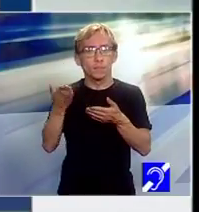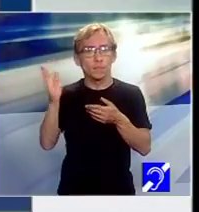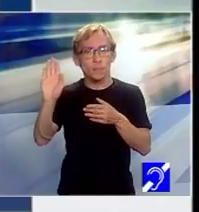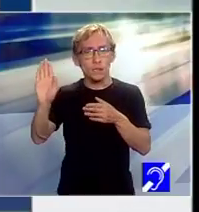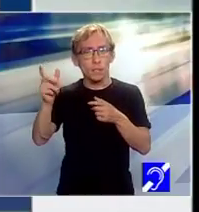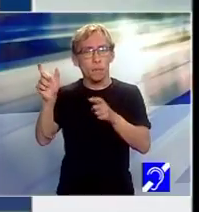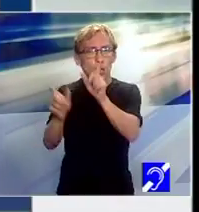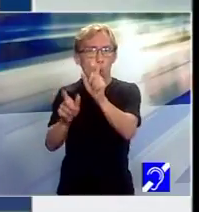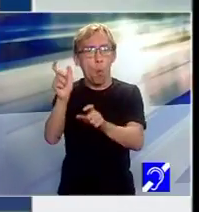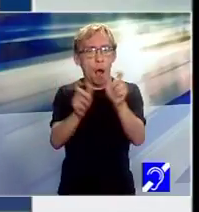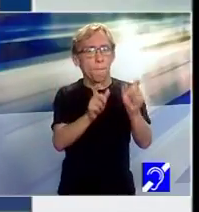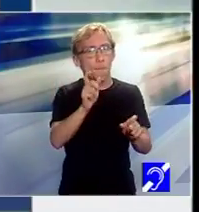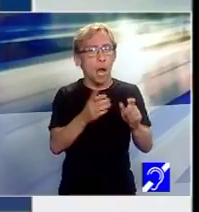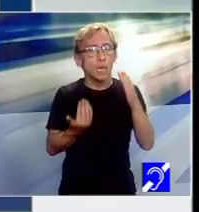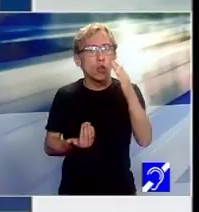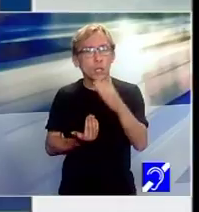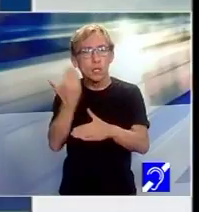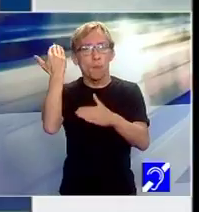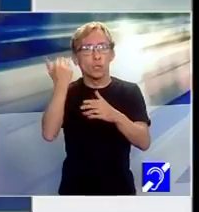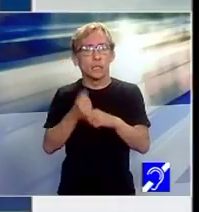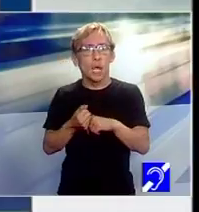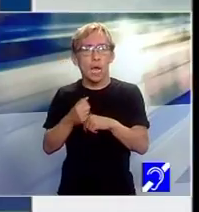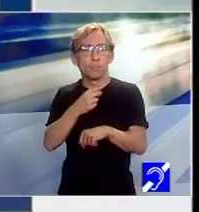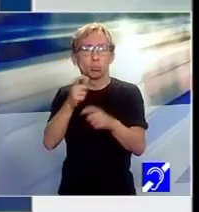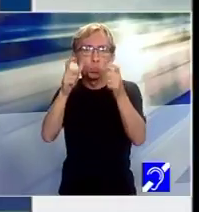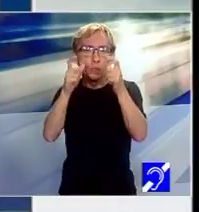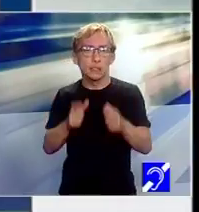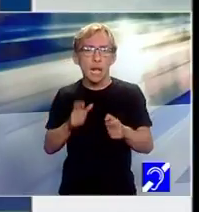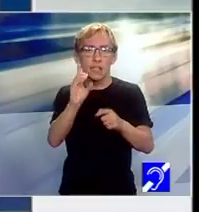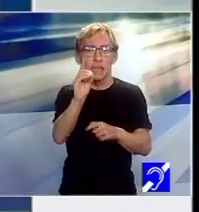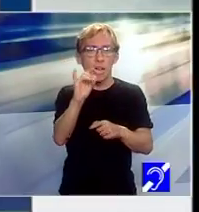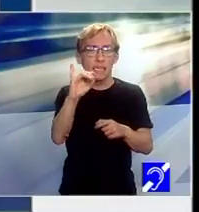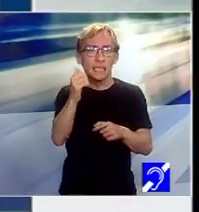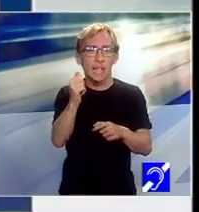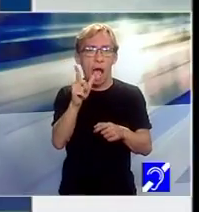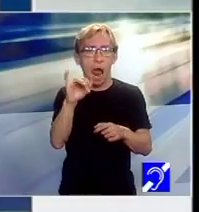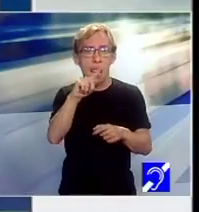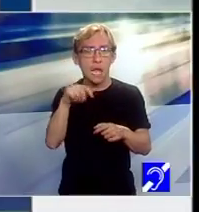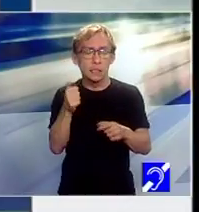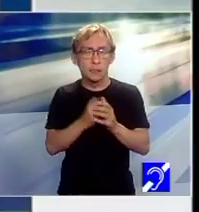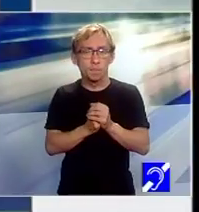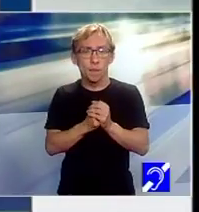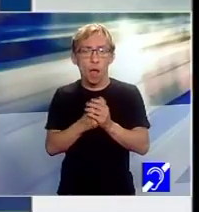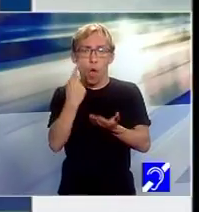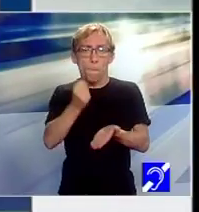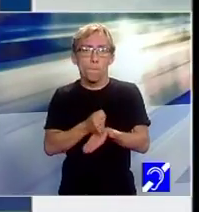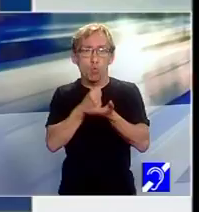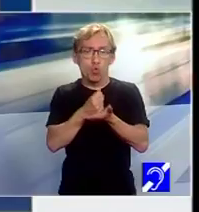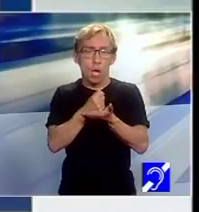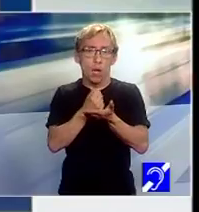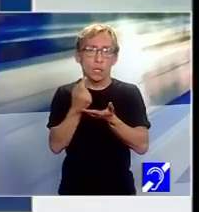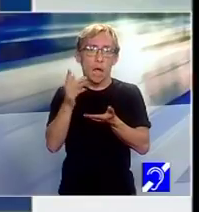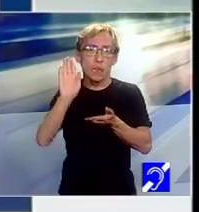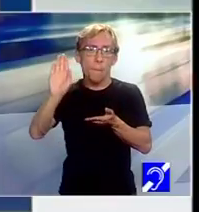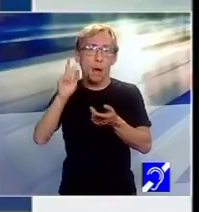Iată, modernizarea secției de dializă în urma unei sugestii, unei rugămiți din partea unui